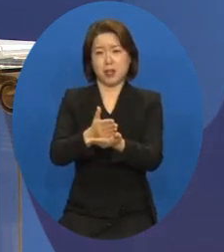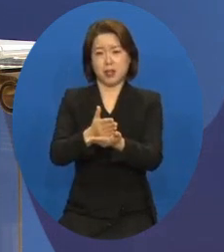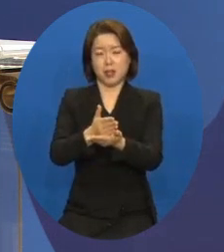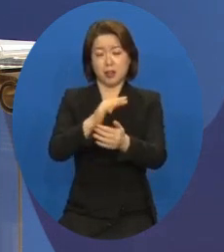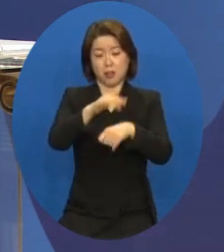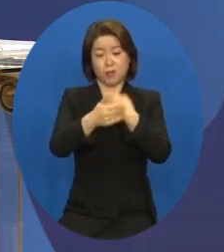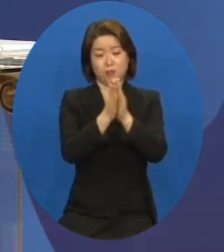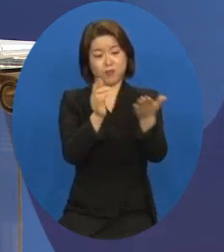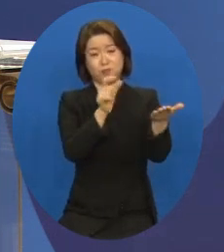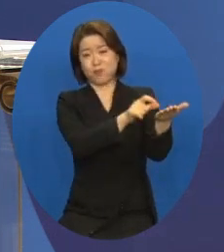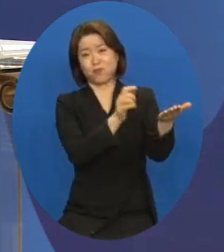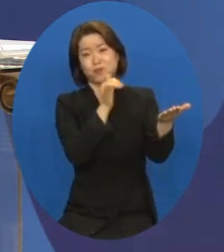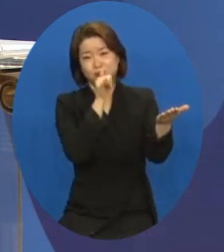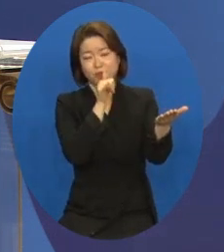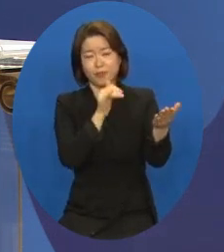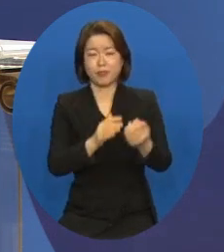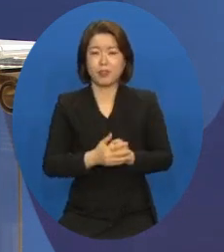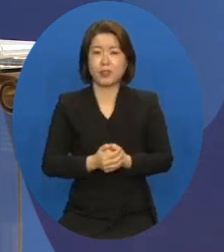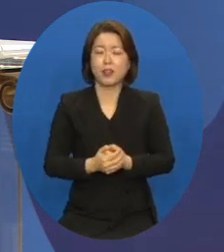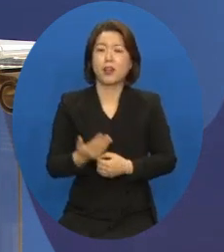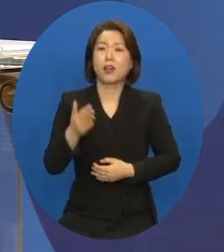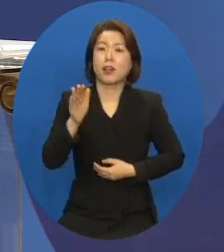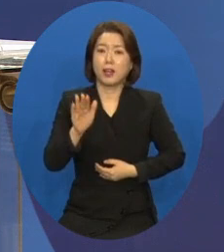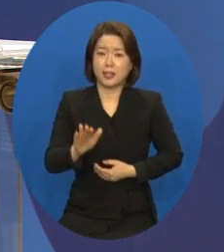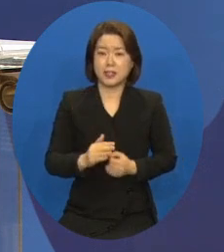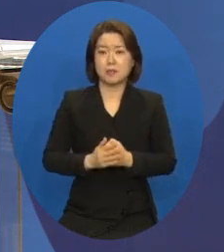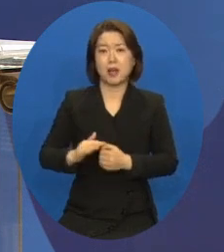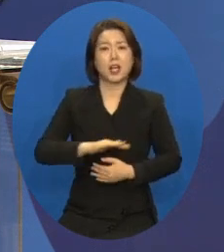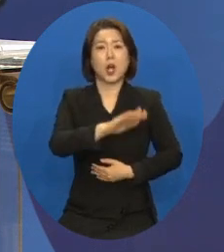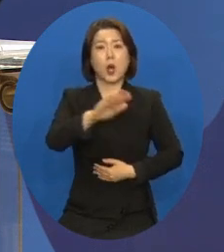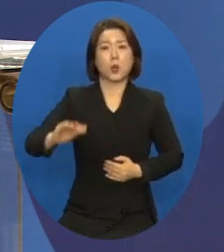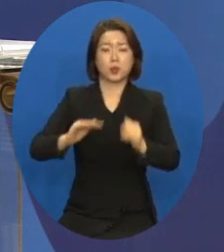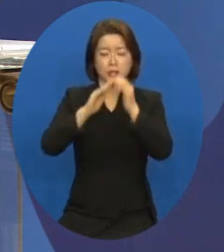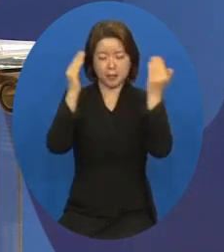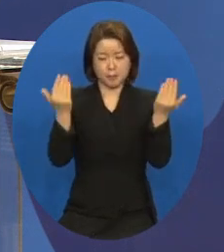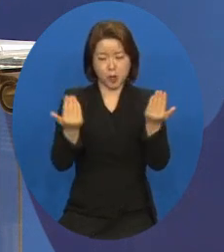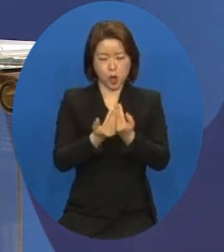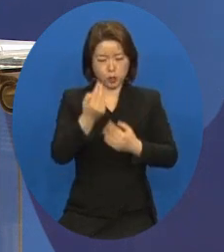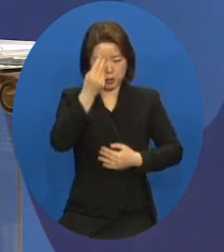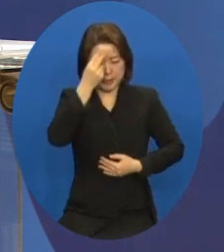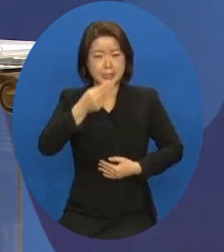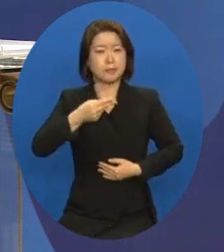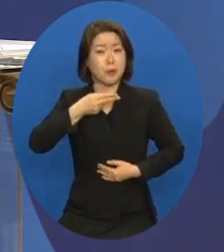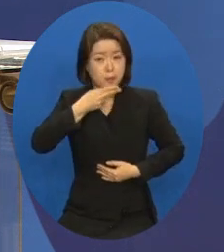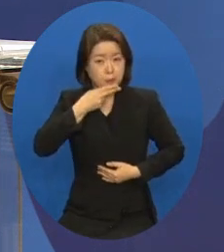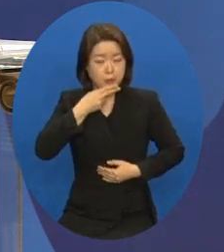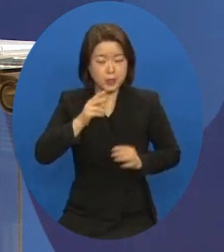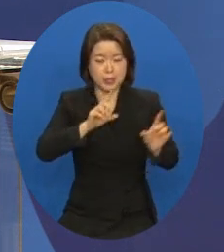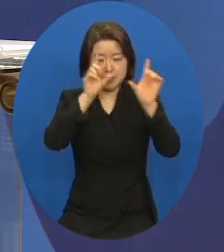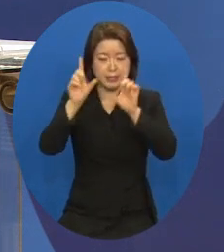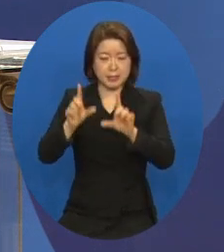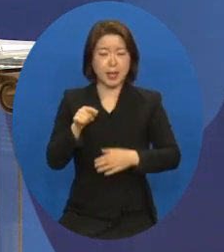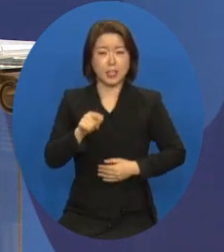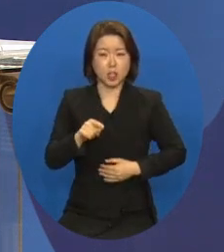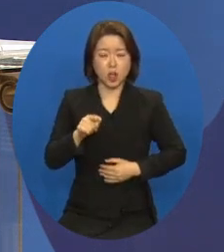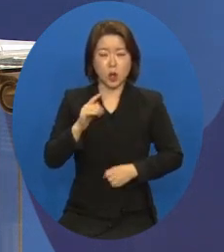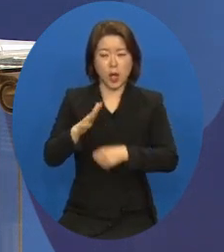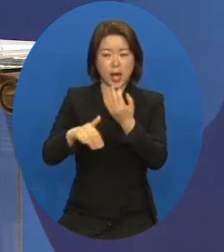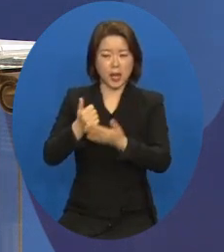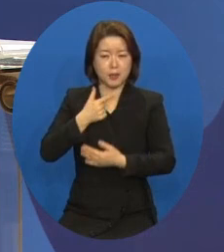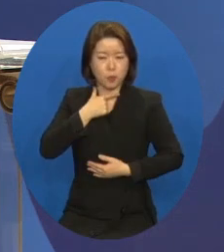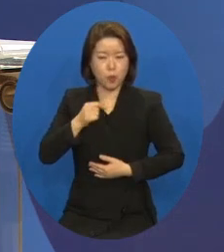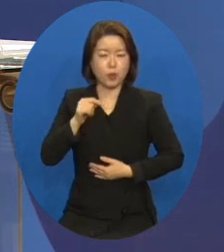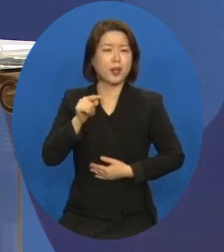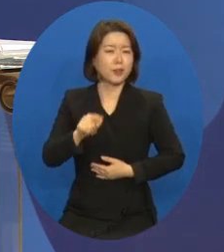말씀하십니다 그러나 우리가 모든 근심이 없이 사는 것을 하나님이 원하시는